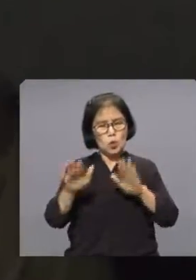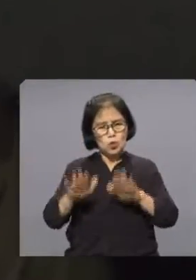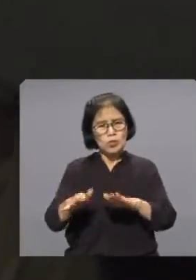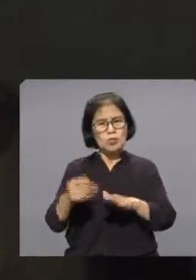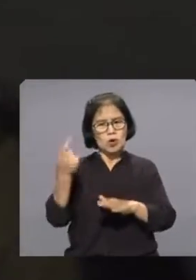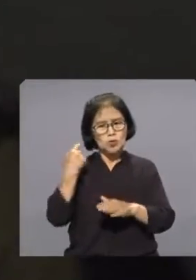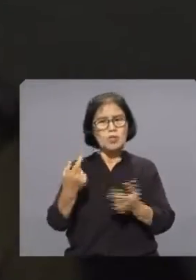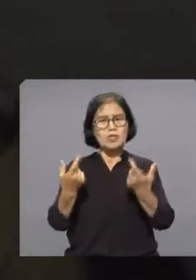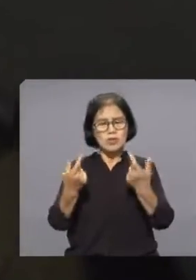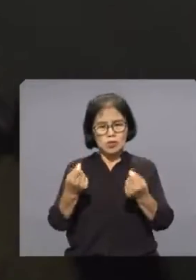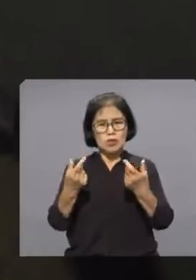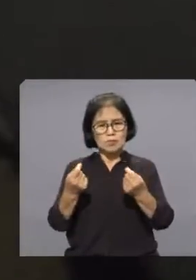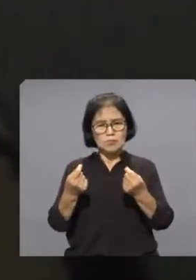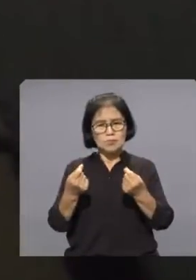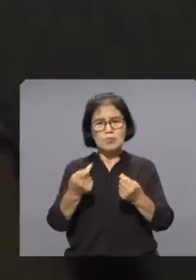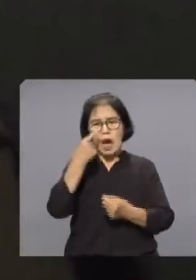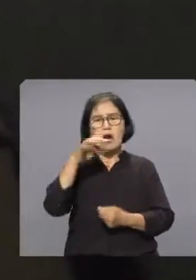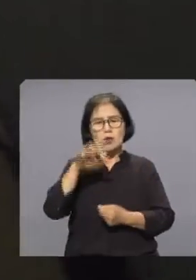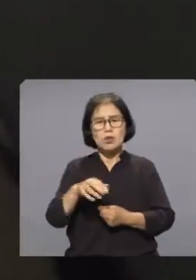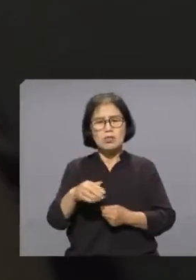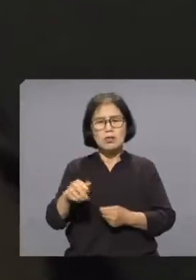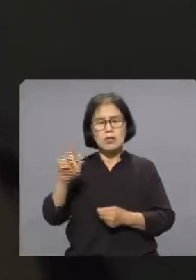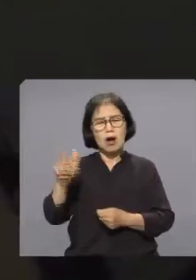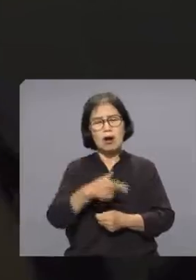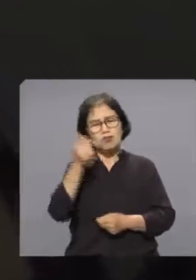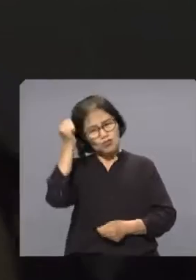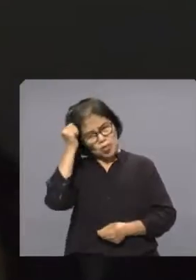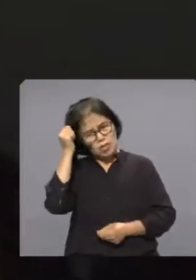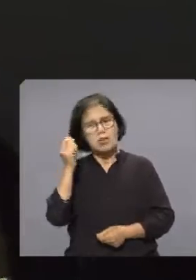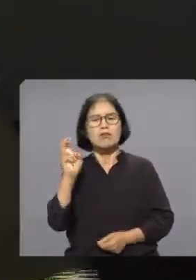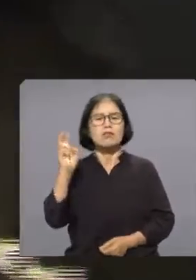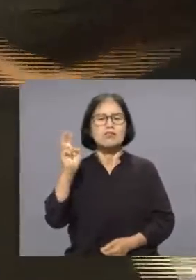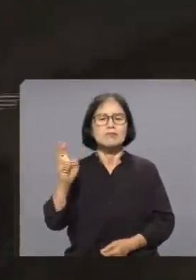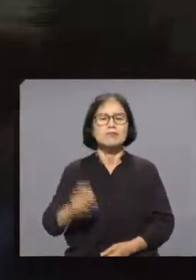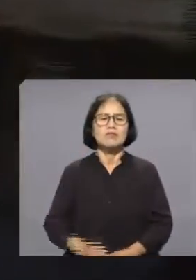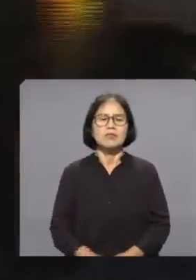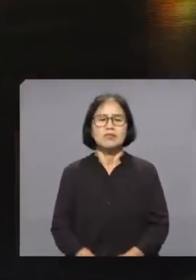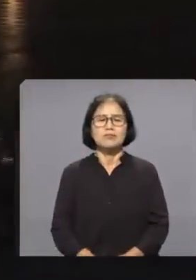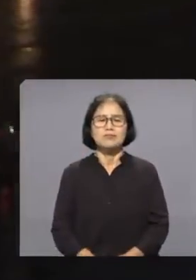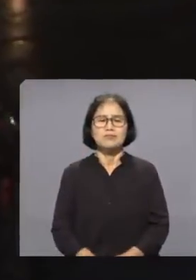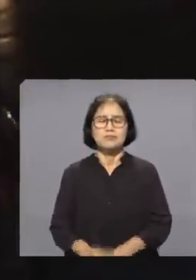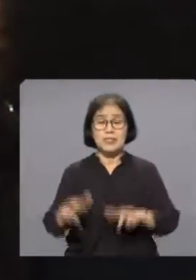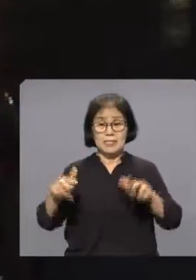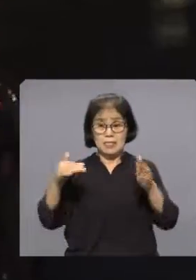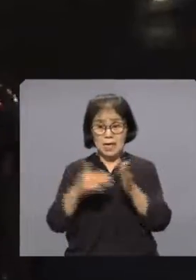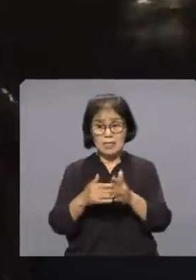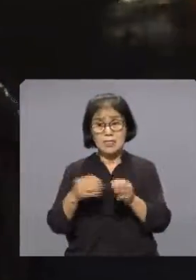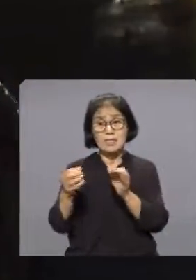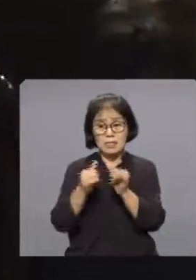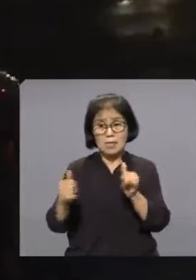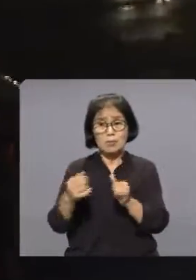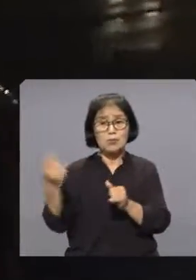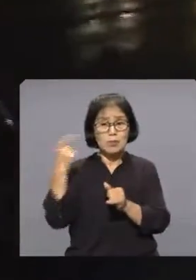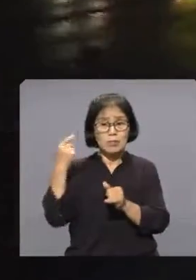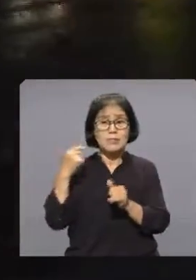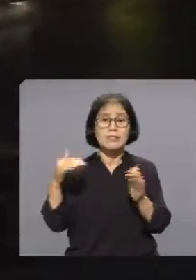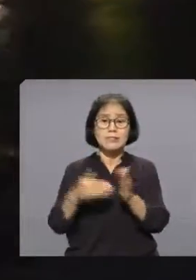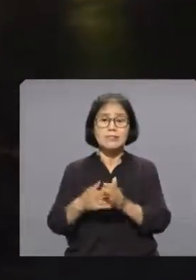어제와 같은 상황이 나온다면은 아마 학원에서 하루 밤을 새지 않을까 싶습니다. 네, 지금까지 인근 주민의 말